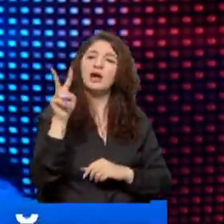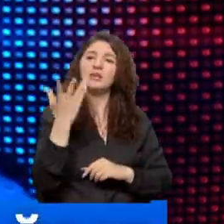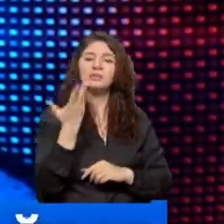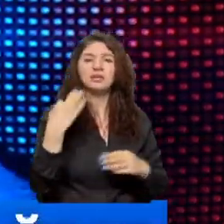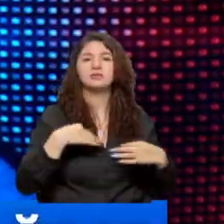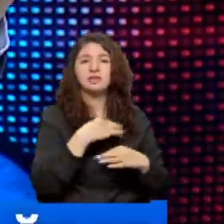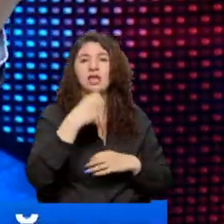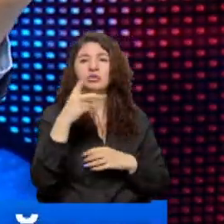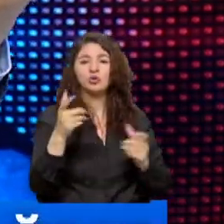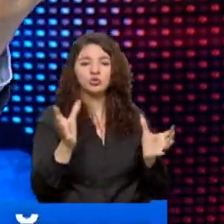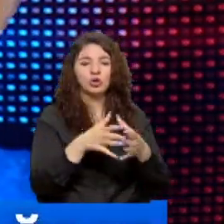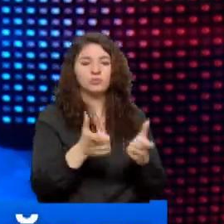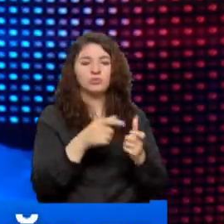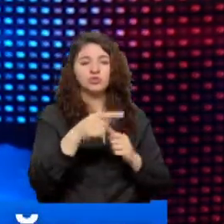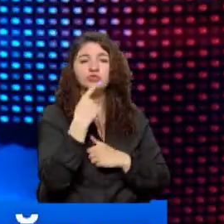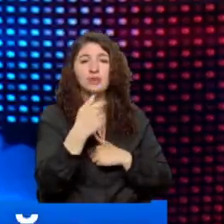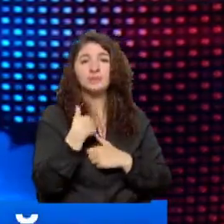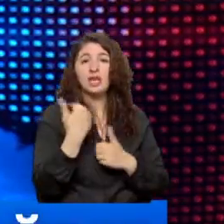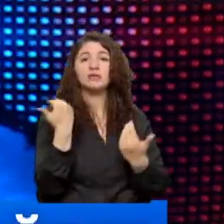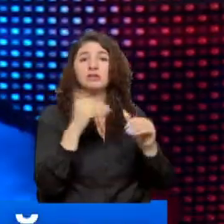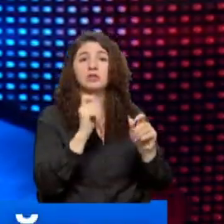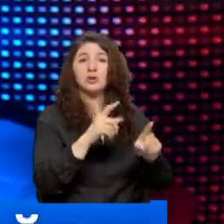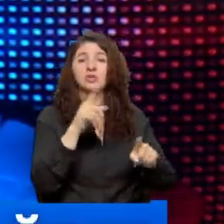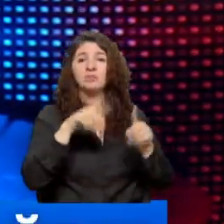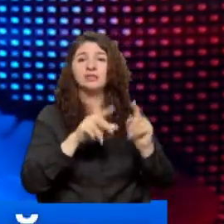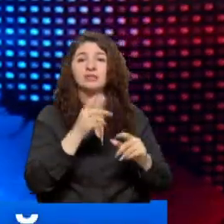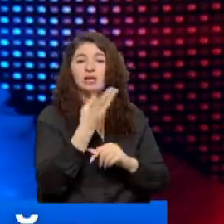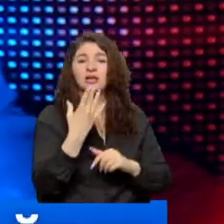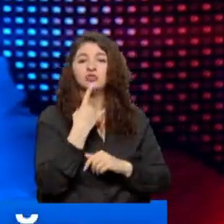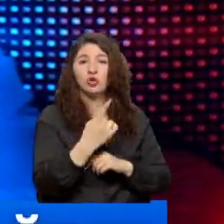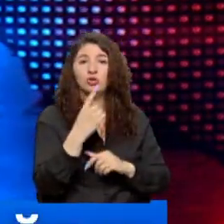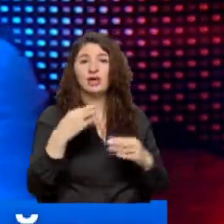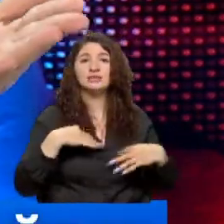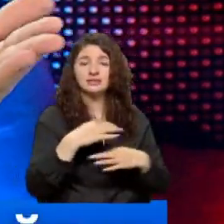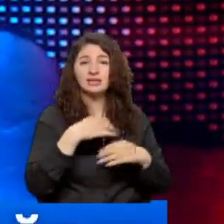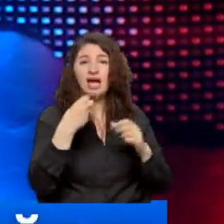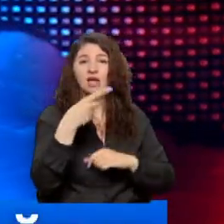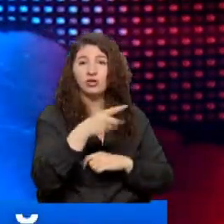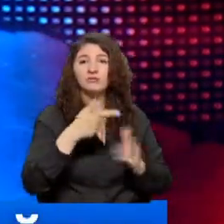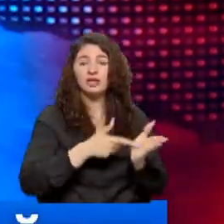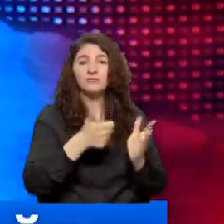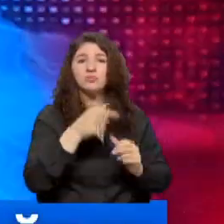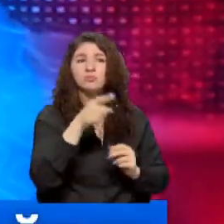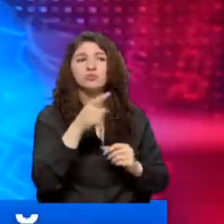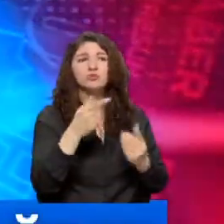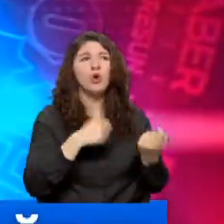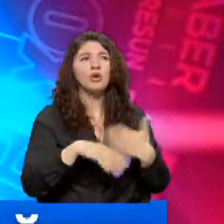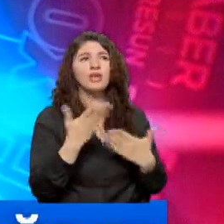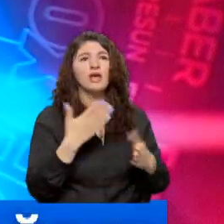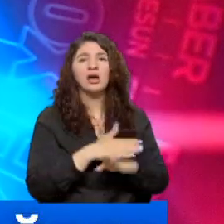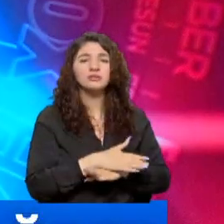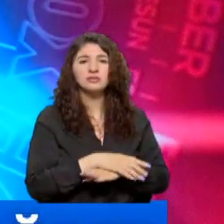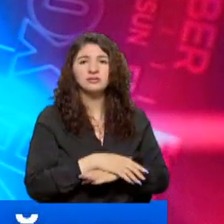bakarsak nasılsın Erdoğan grup toplantısında bunu söyle biz de destekliyor birtakım rakamlar veriyor Sayın Erdoğan Ama buradaki durum ne